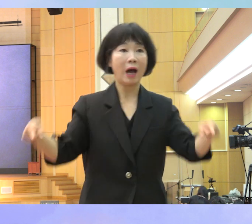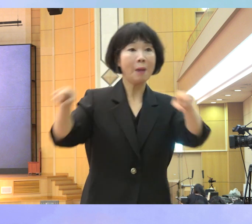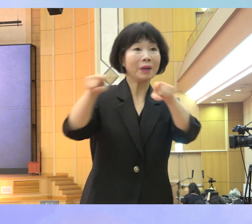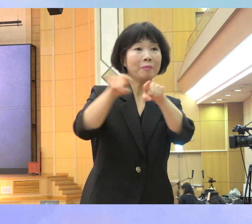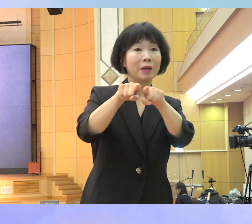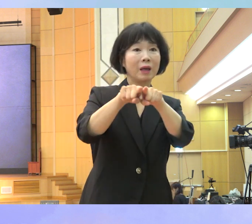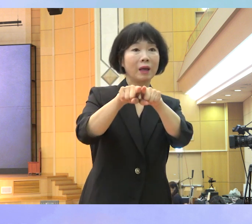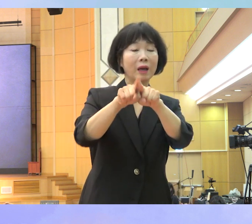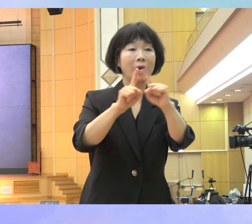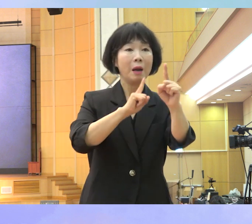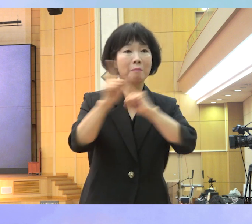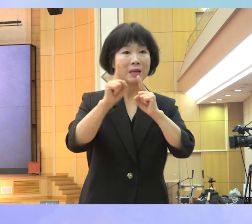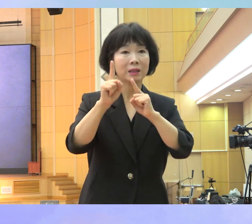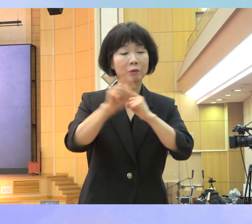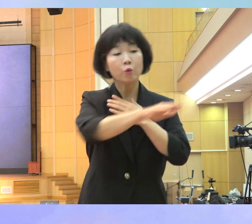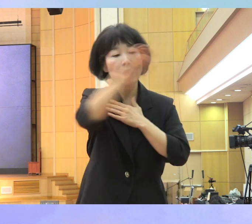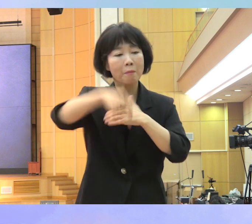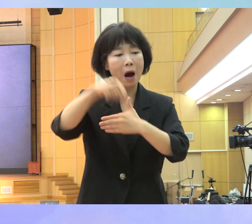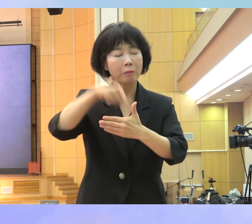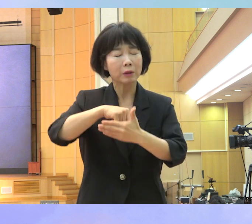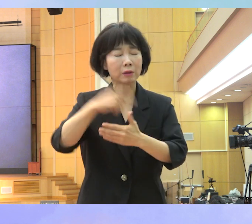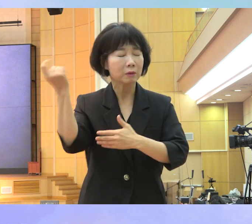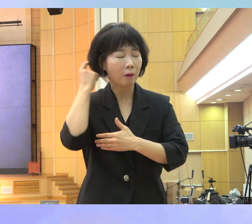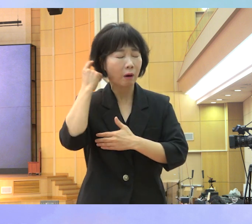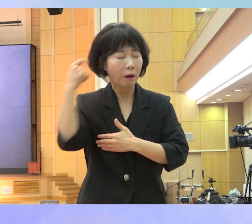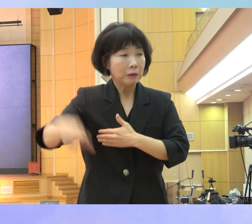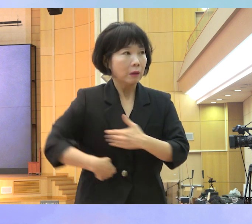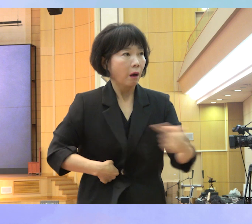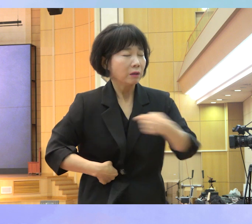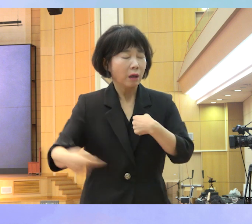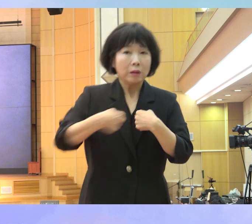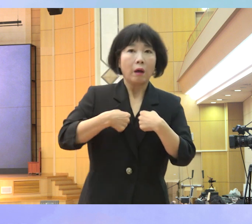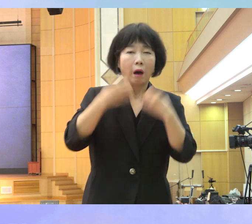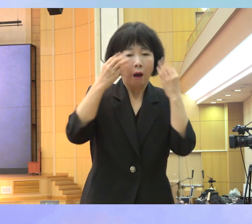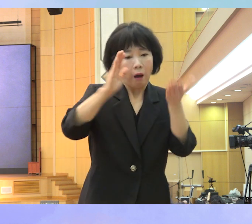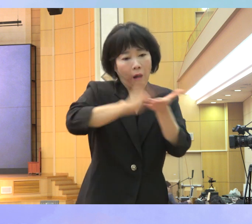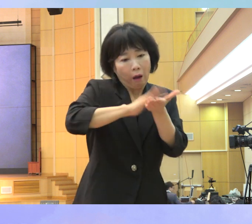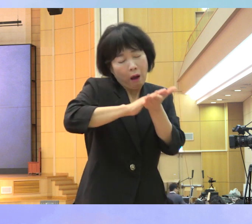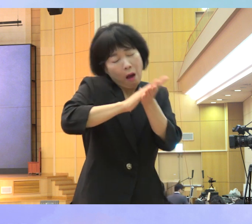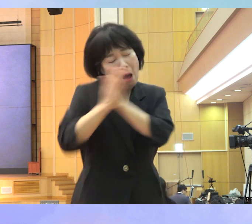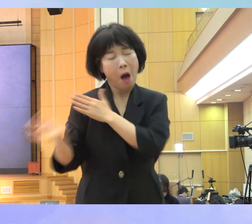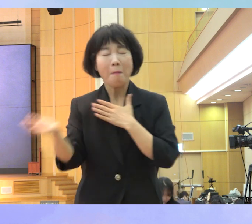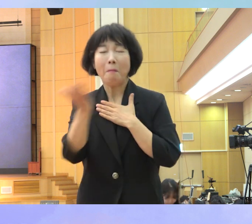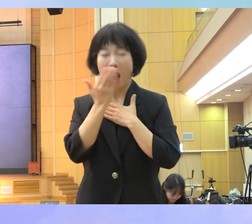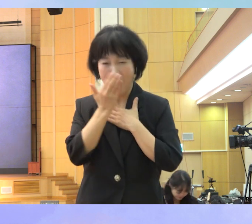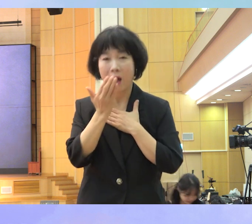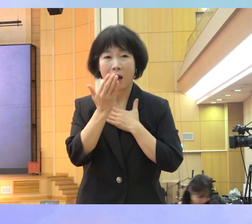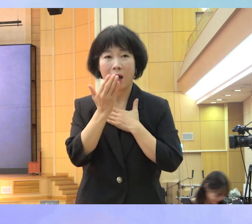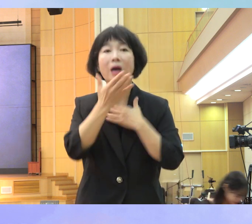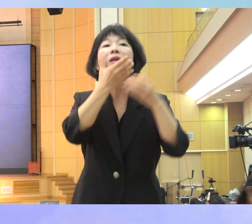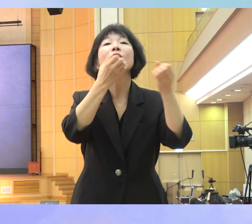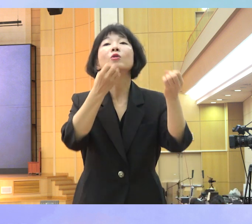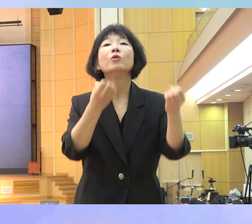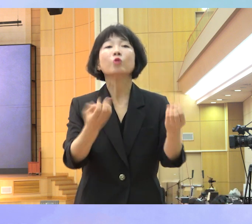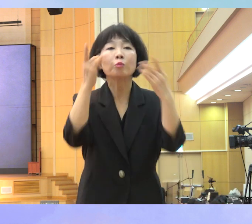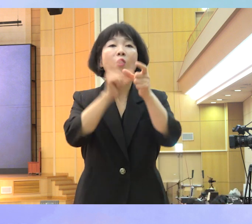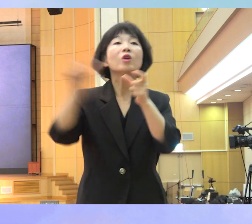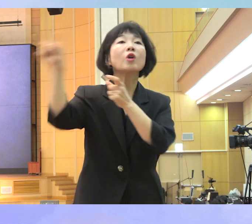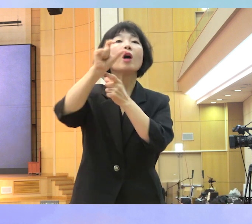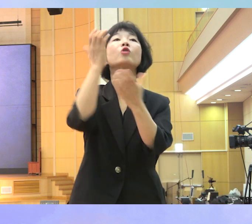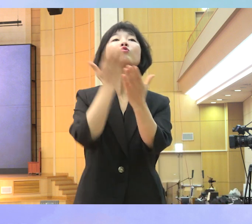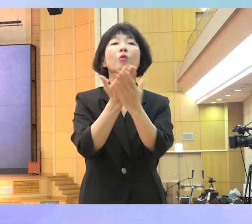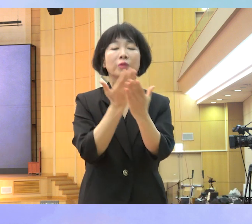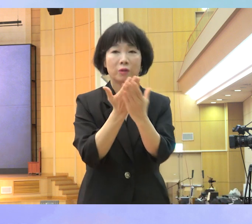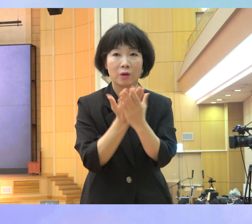해주셔서 말씀이 우리의 신명코스 간절을 쪼개는 놀라운 역사가 나타날 수 있도록 축복의 축복을